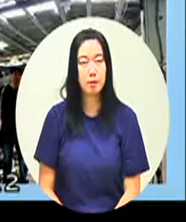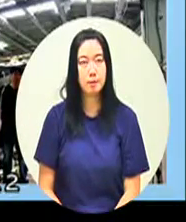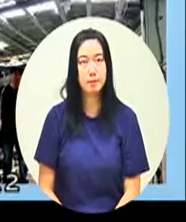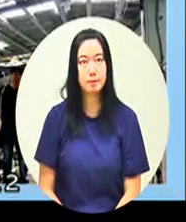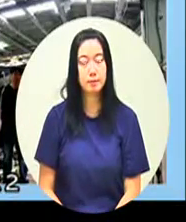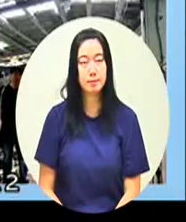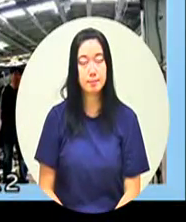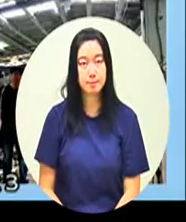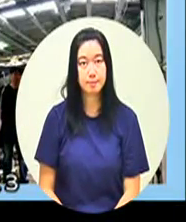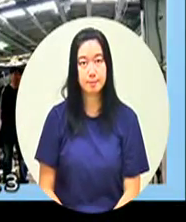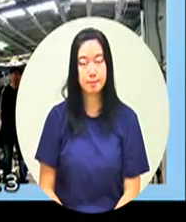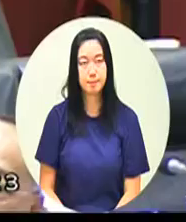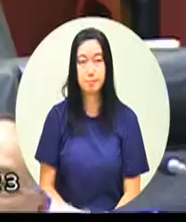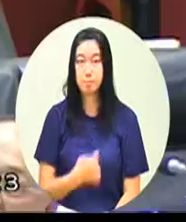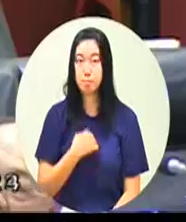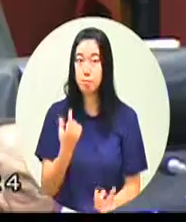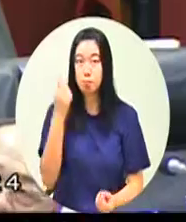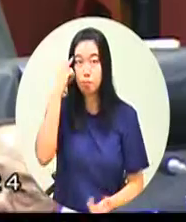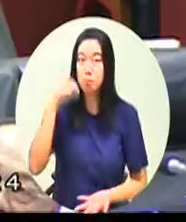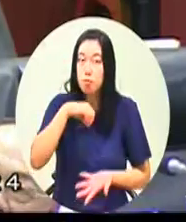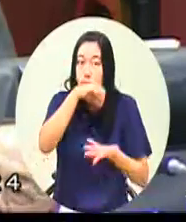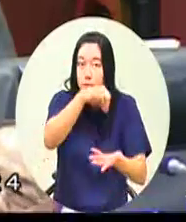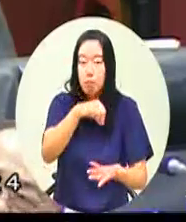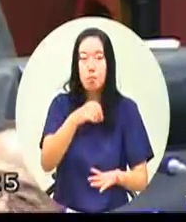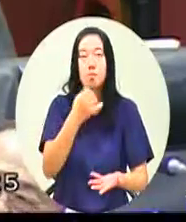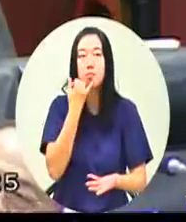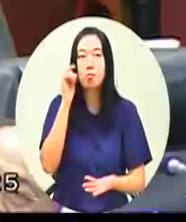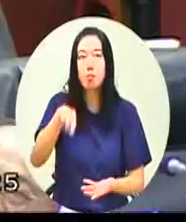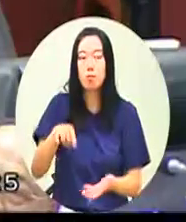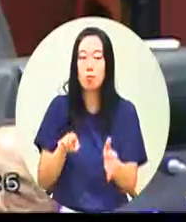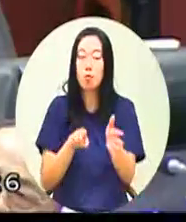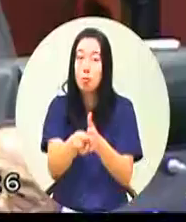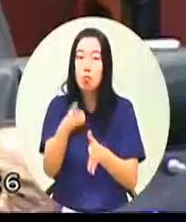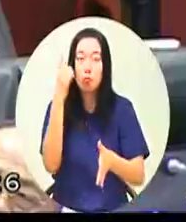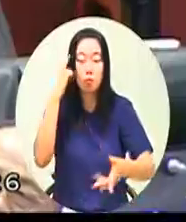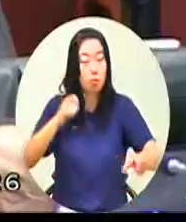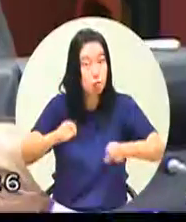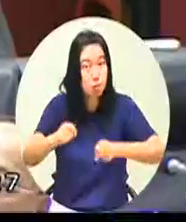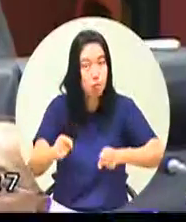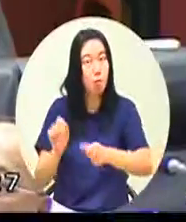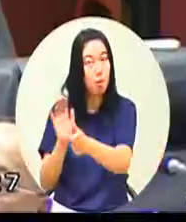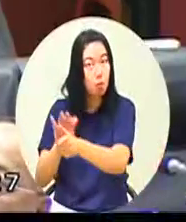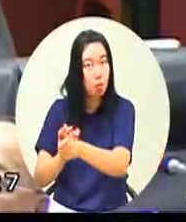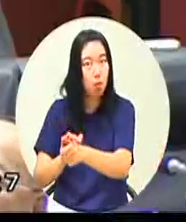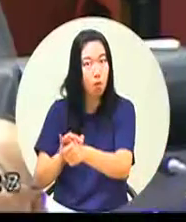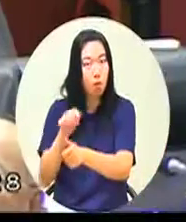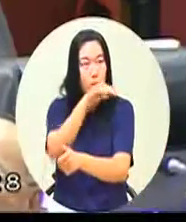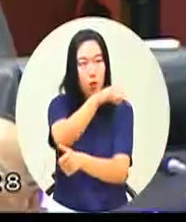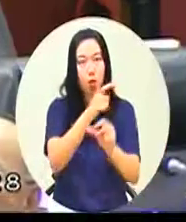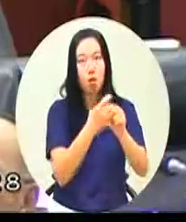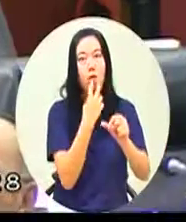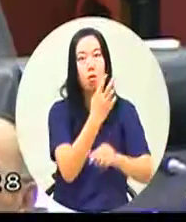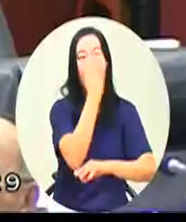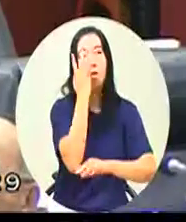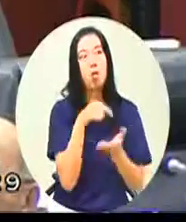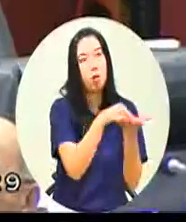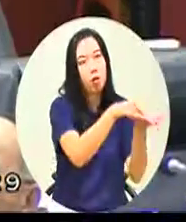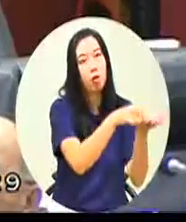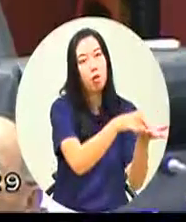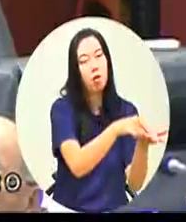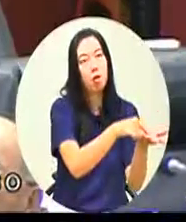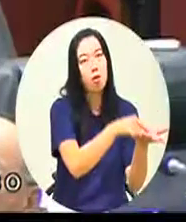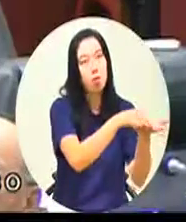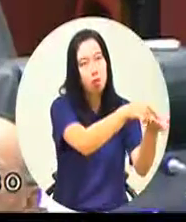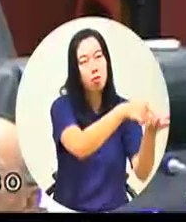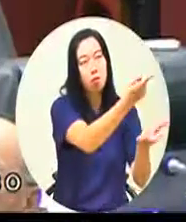吼，本席也有提出讲，是咪会当咱用专案吼，搁再来把中央吼，这个现金救助吼，看